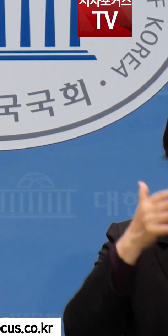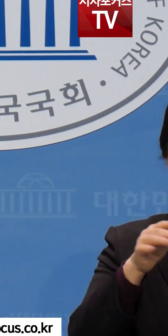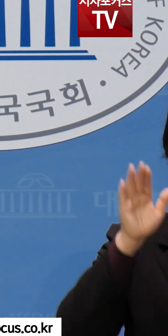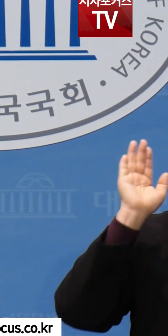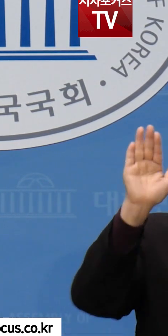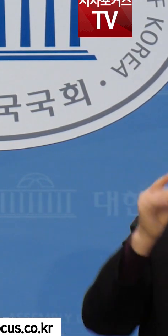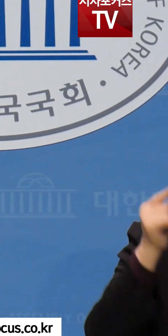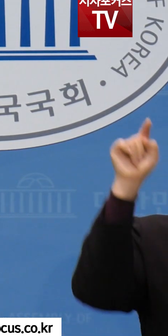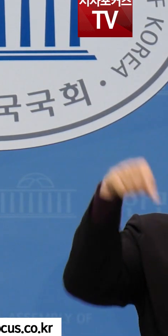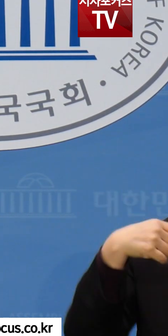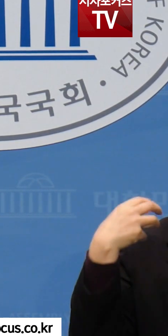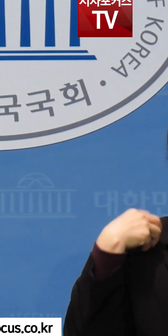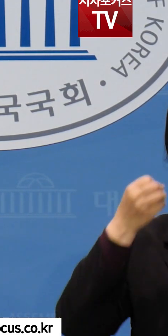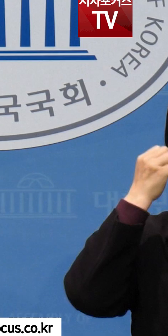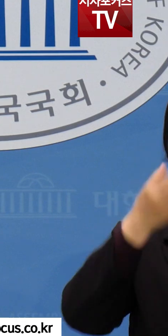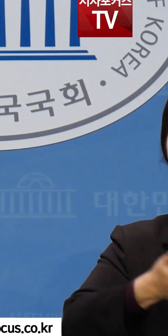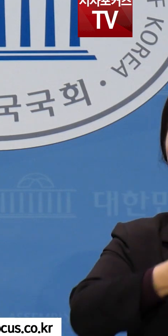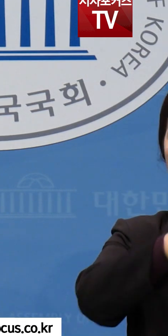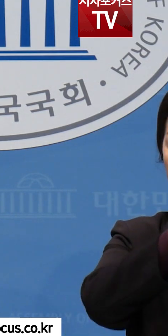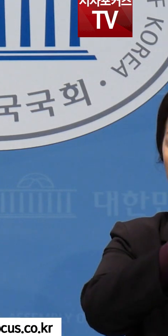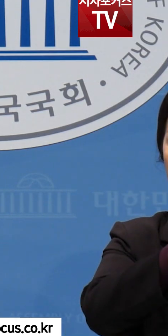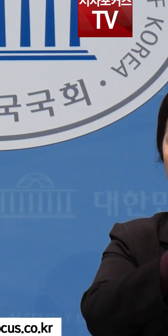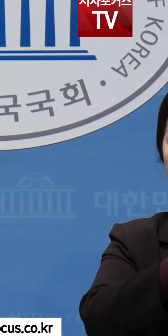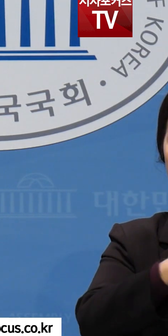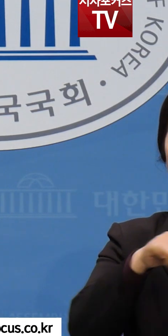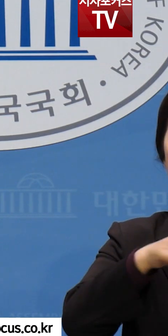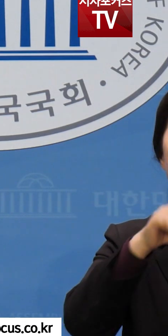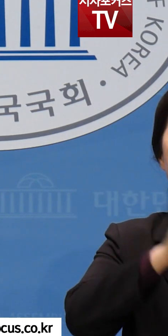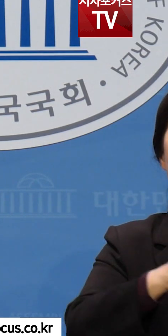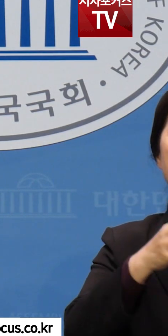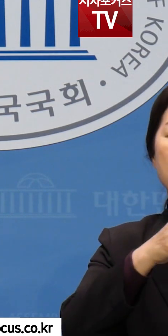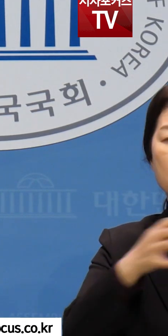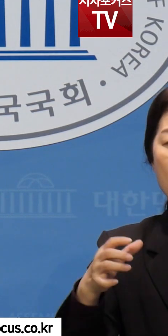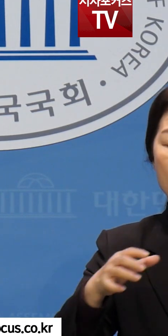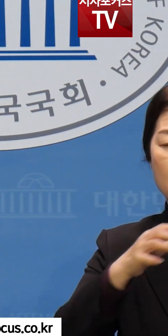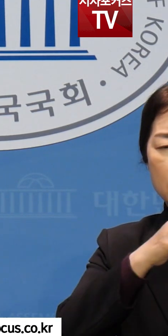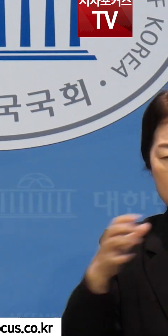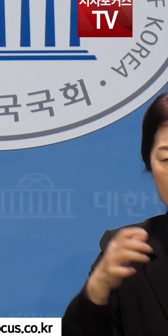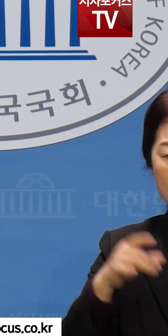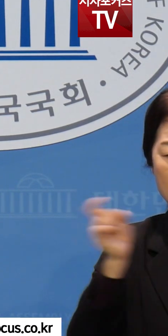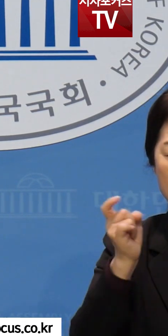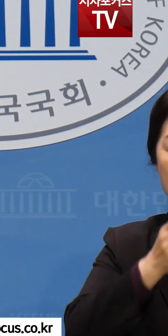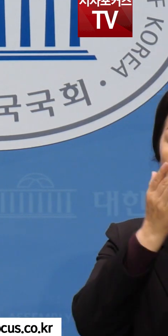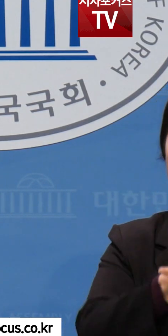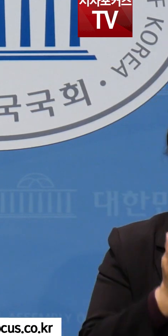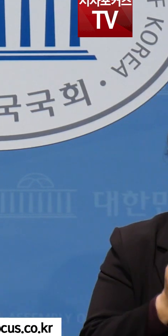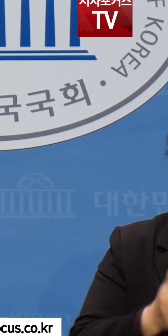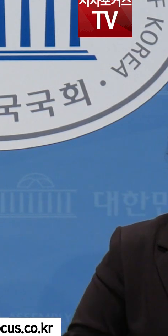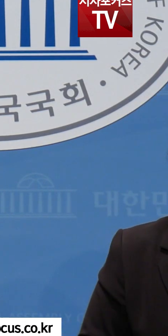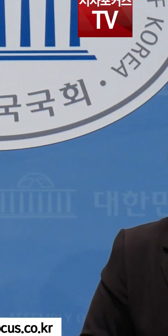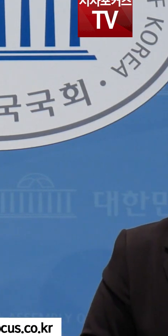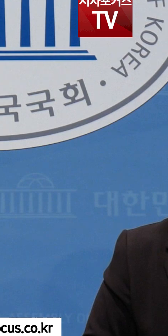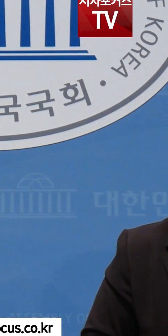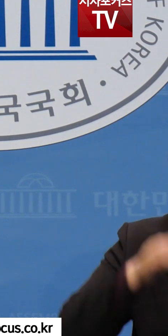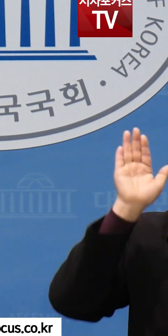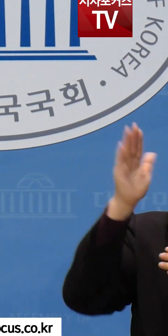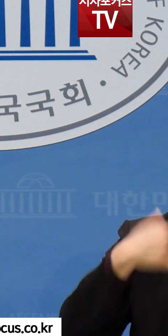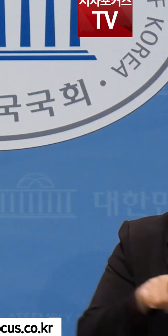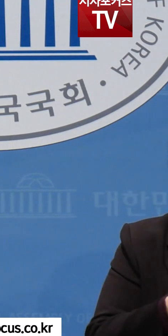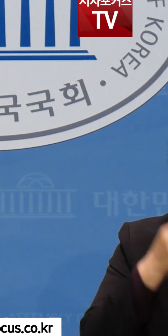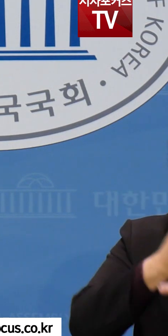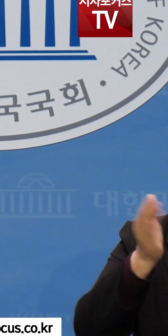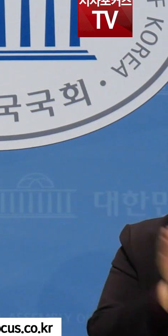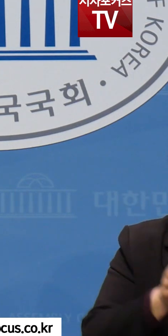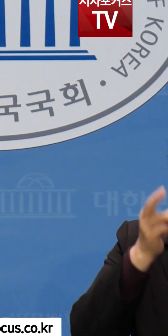미래인 우주항공청 설립을 정쟁의 도구로 삼지 말기를 바라며 대한민국의 미래를 위해